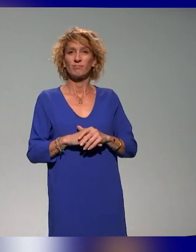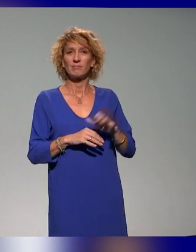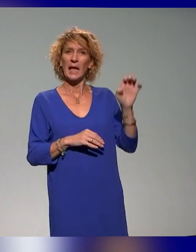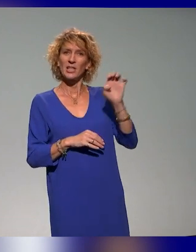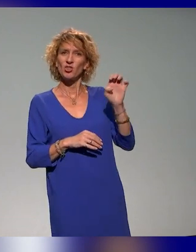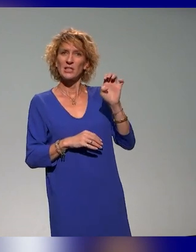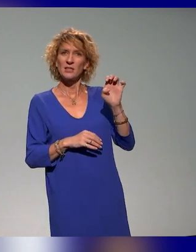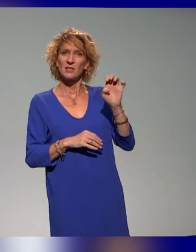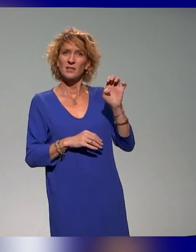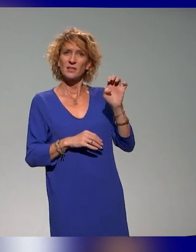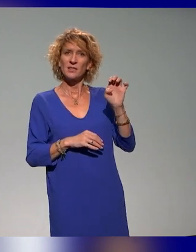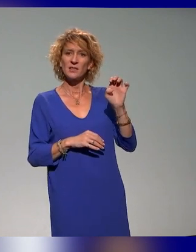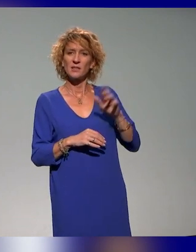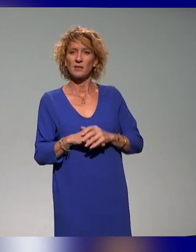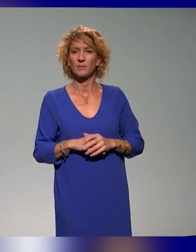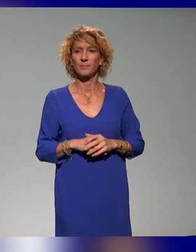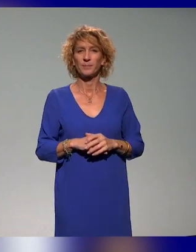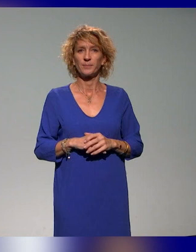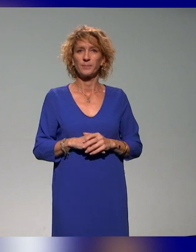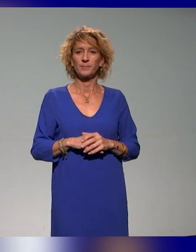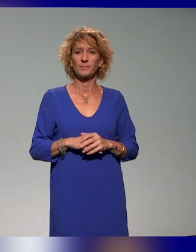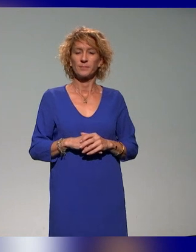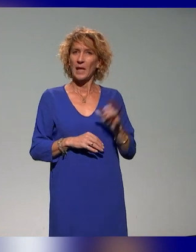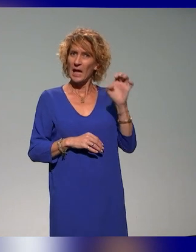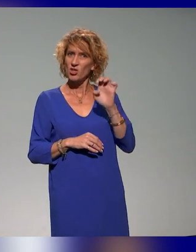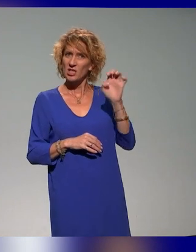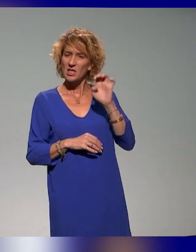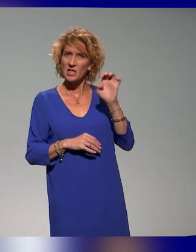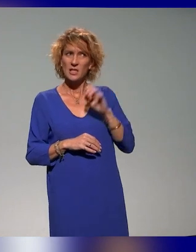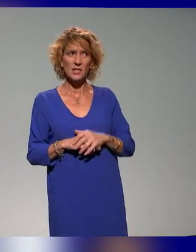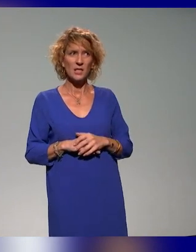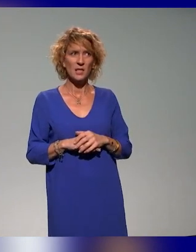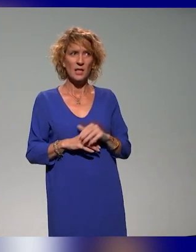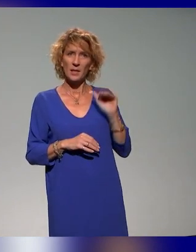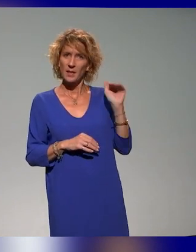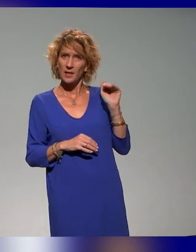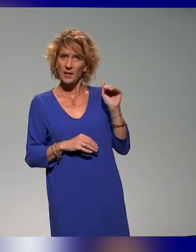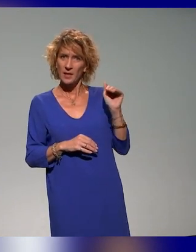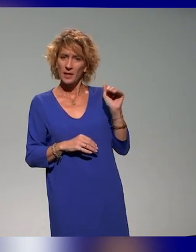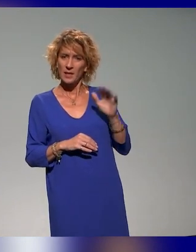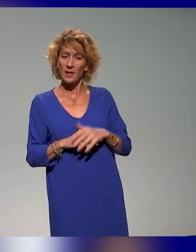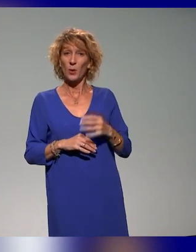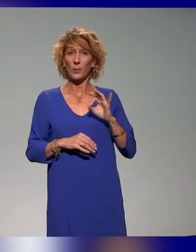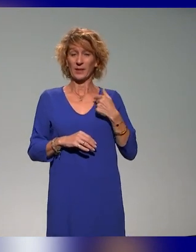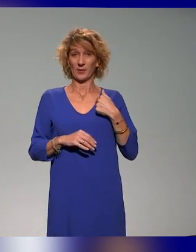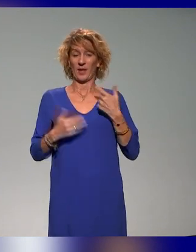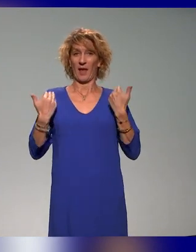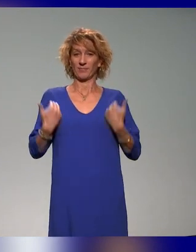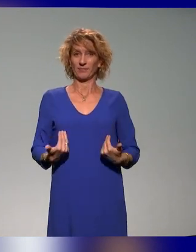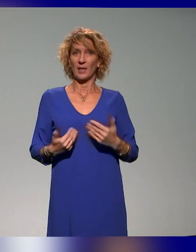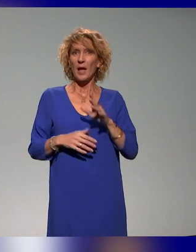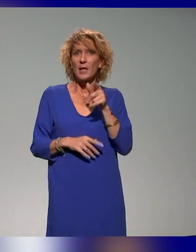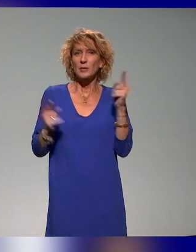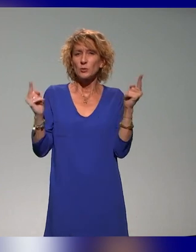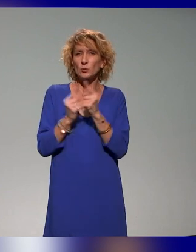pour cette présentation très claire. Angie ? Oui, je suis là. Voilà, j'ai une